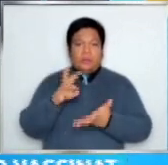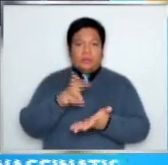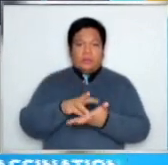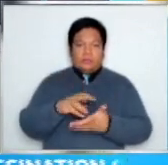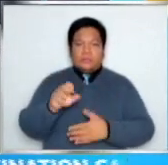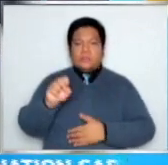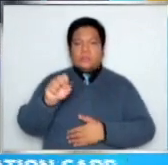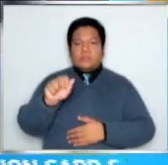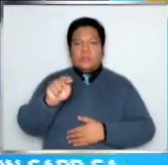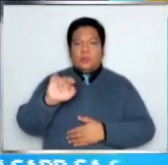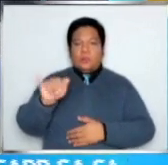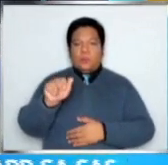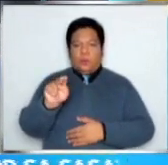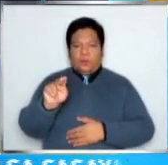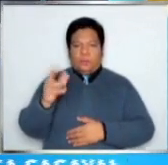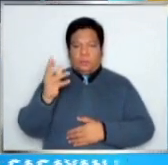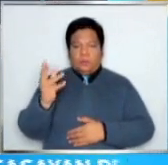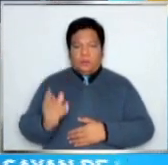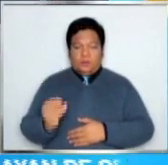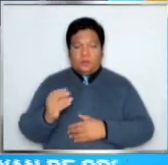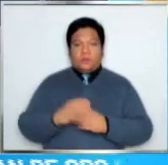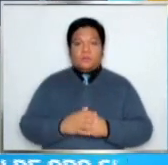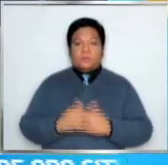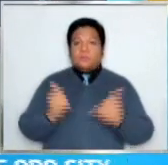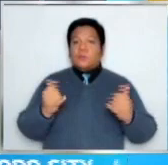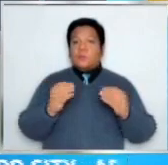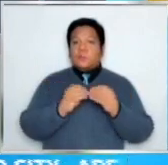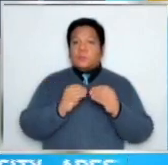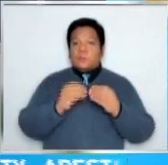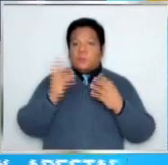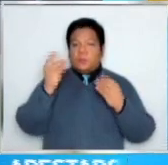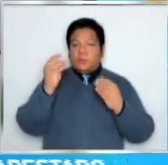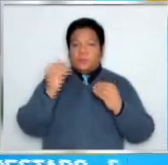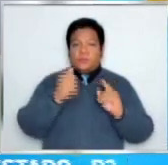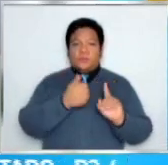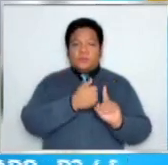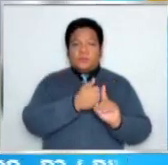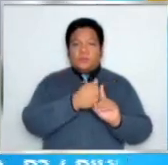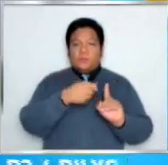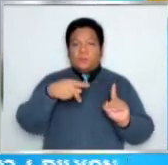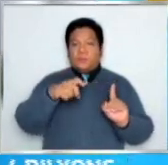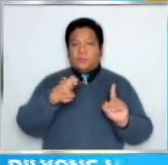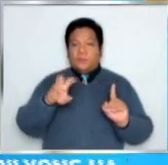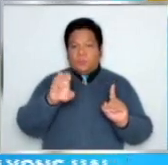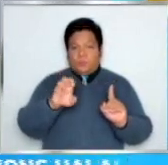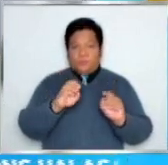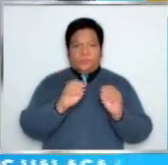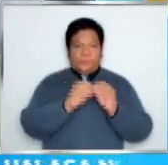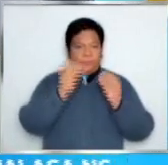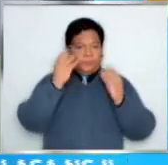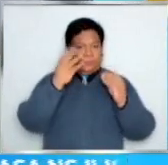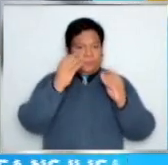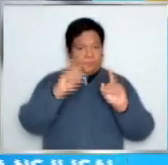para sa update, makakausap natin si GMA News stringer Piwi Bacuño. Piwi, kumusta dyan sa iyong kinaroroonan?